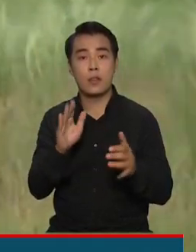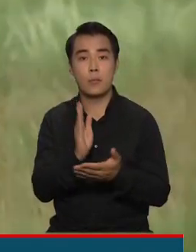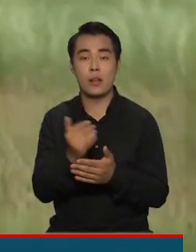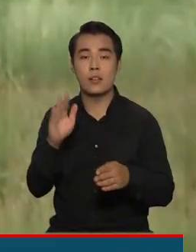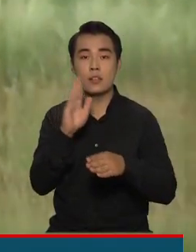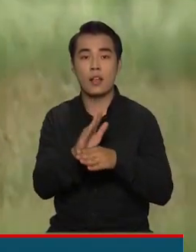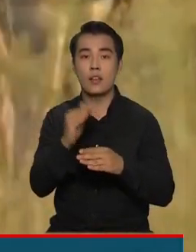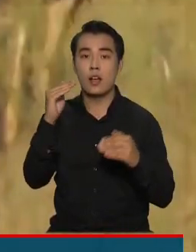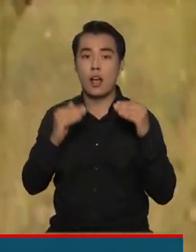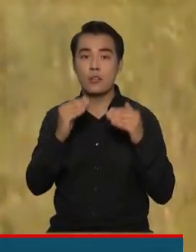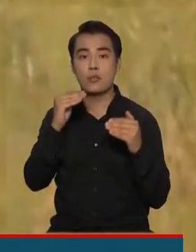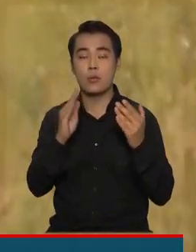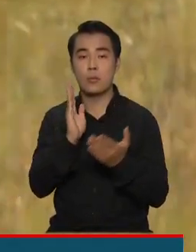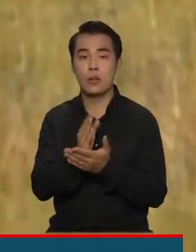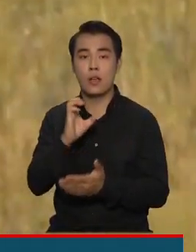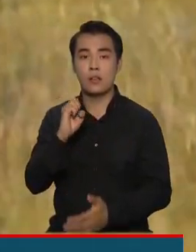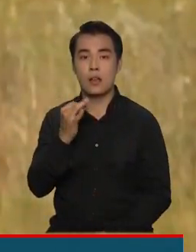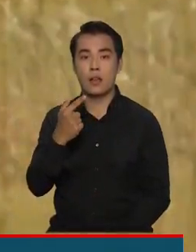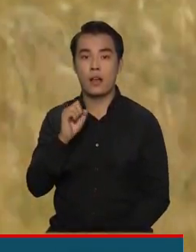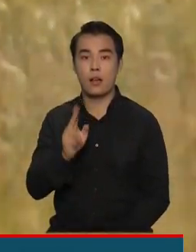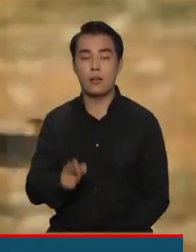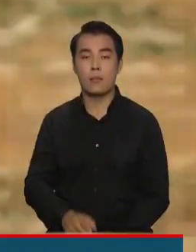задача контроля численности сайгаков.